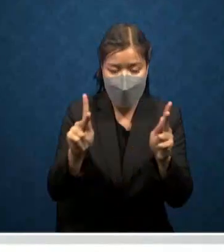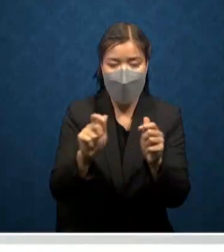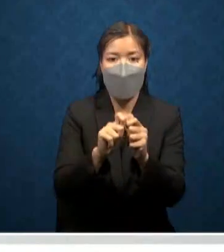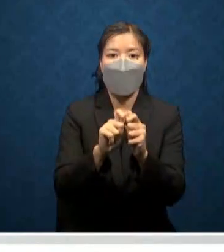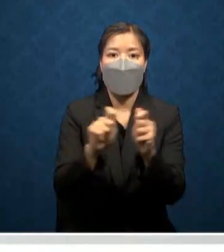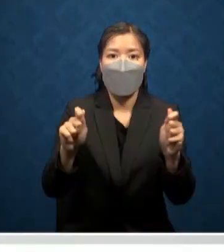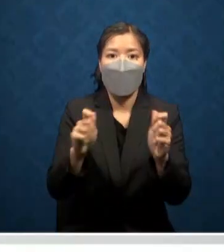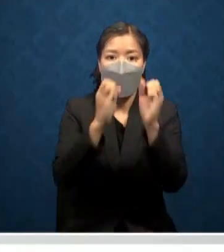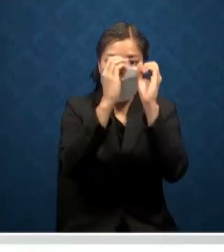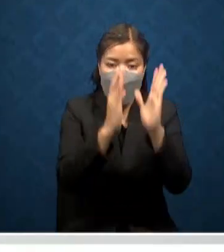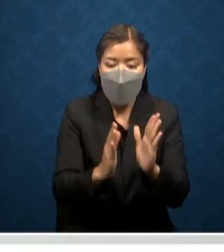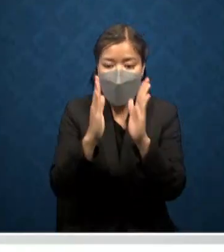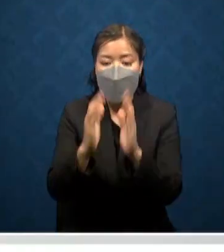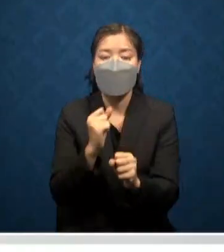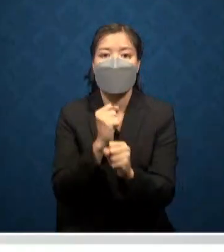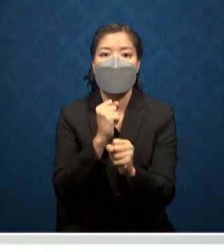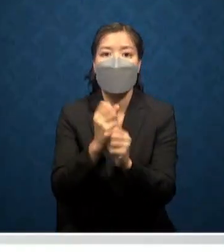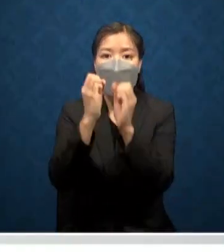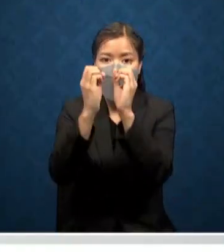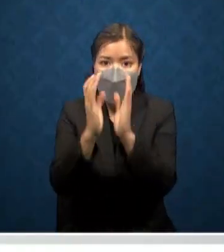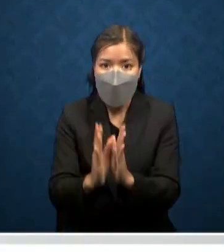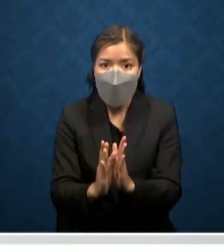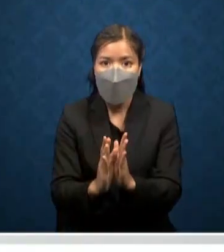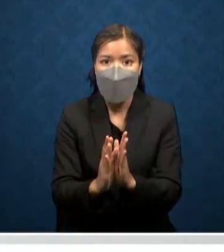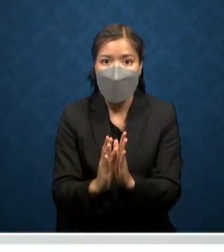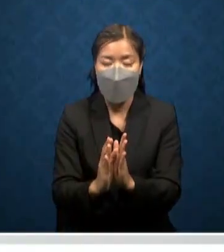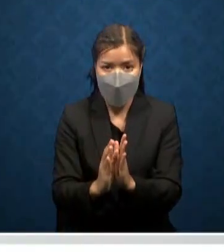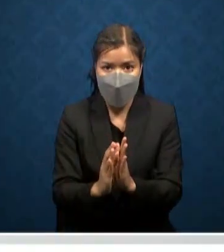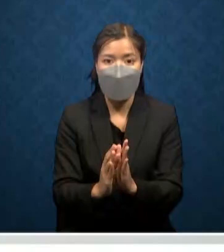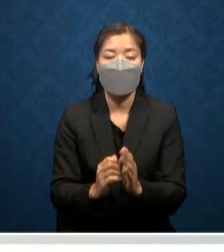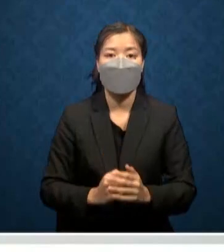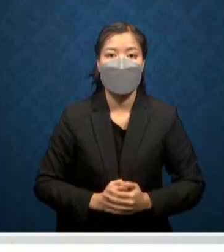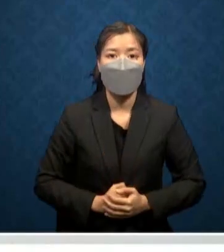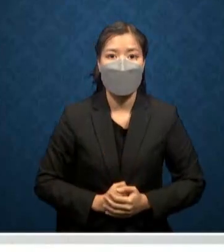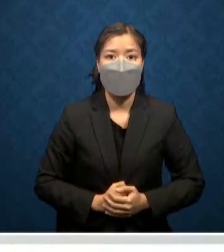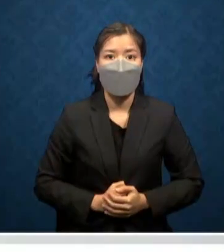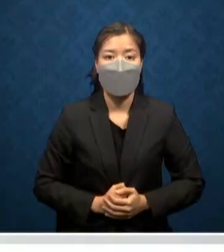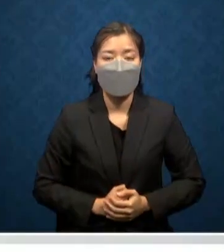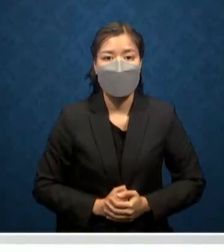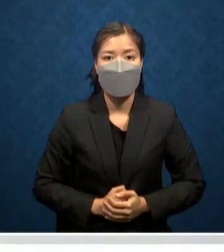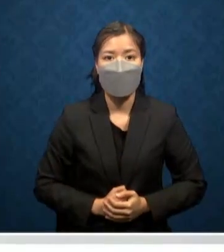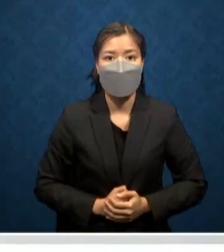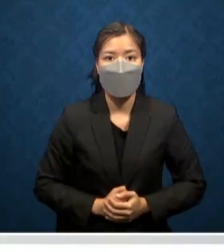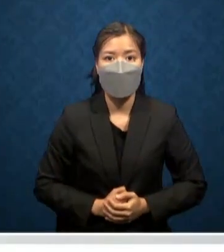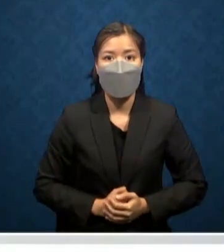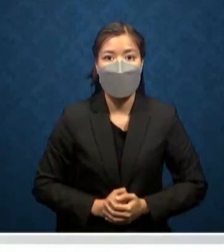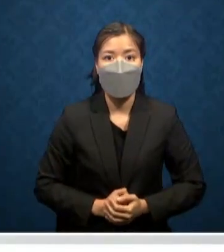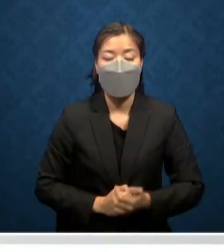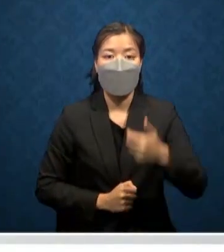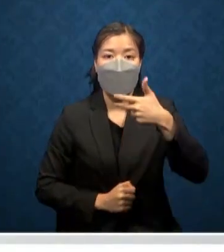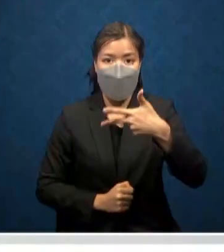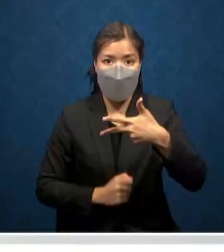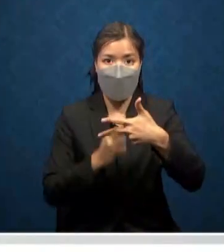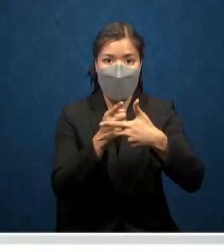ข้าราชการครูและบุคลากรทางการศึกษาประกอบด้วยหลักใจภาคีครับส่วนแรกครับมาจาก